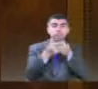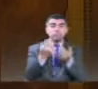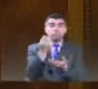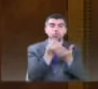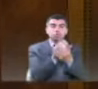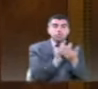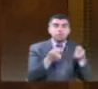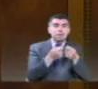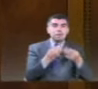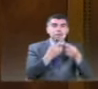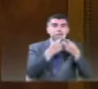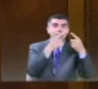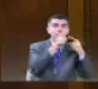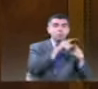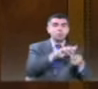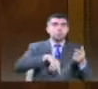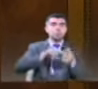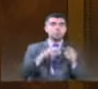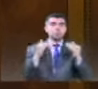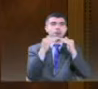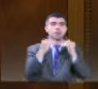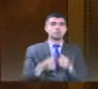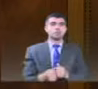الديمقراطية والتقدم الاقتصادي والاجتماعي.